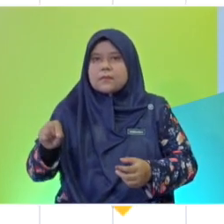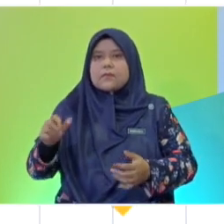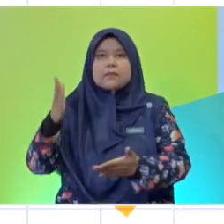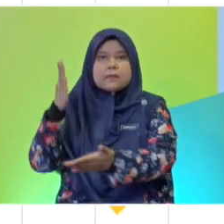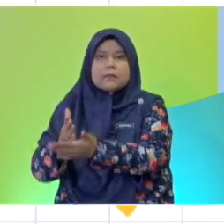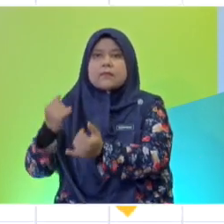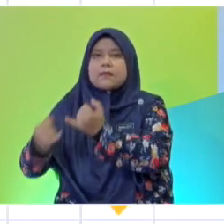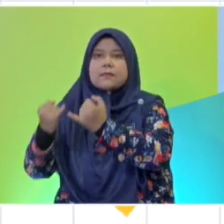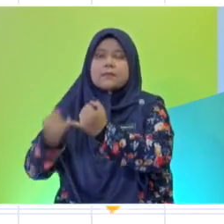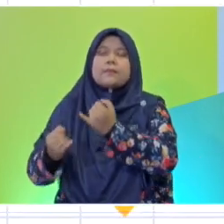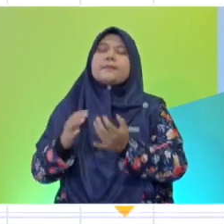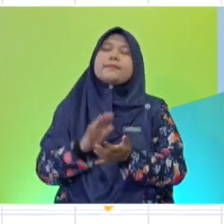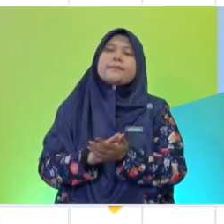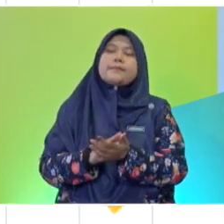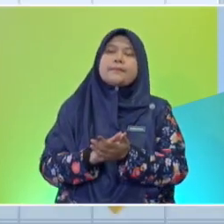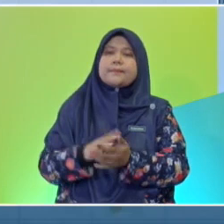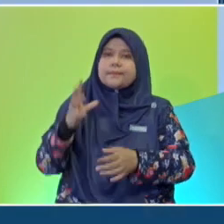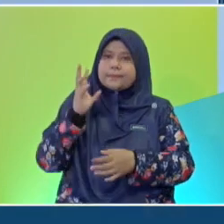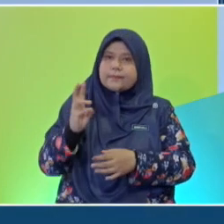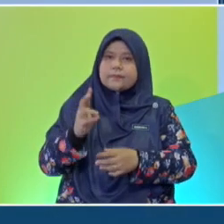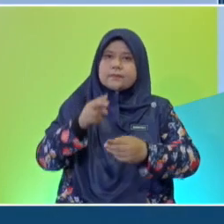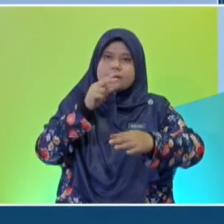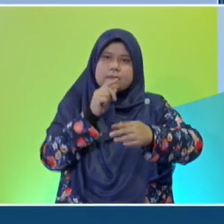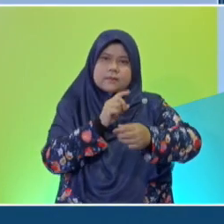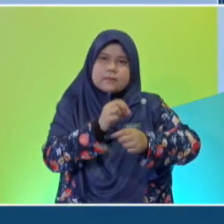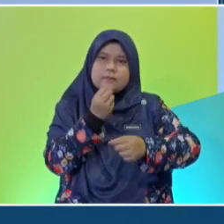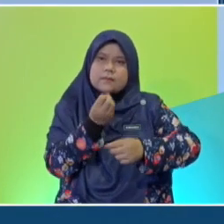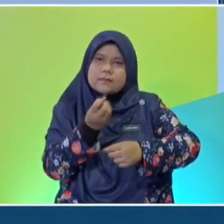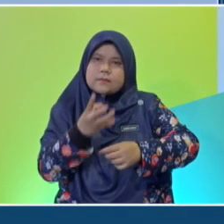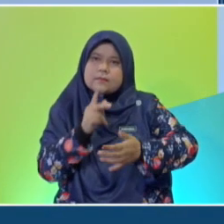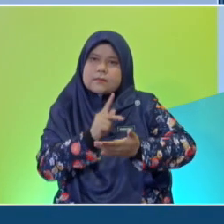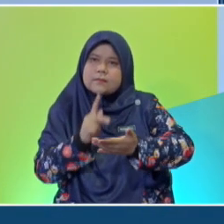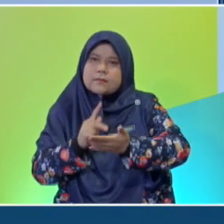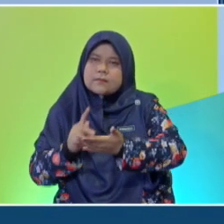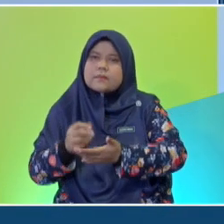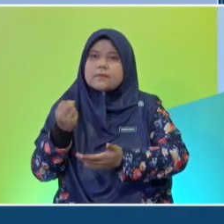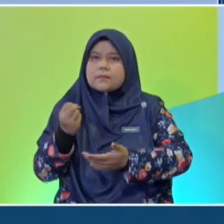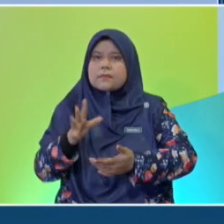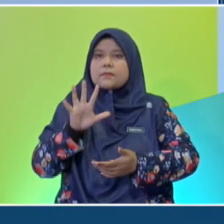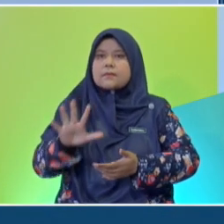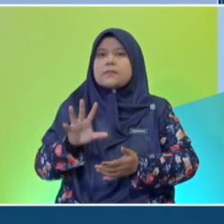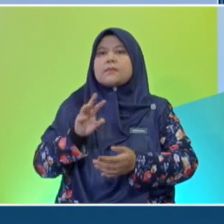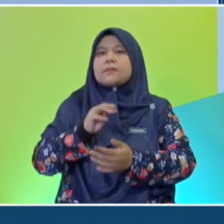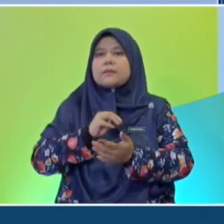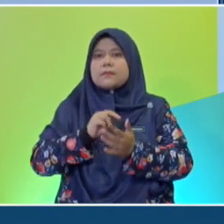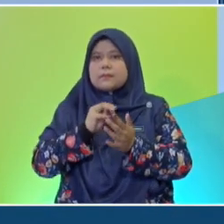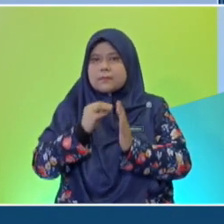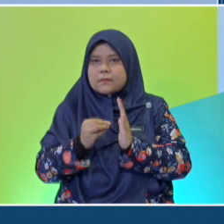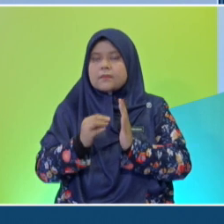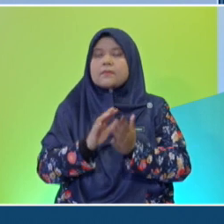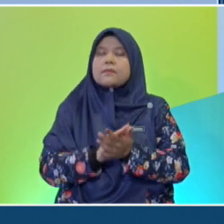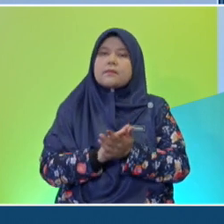anda berhenti menyalin yang keenam hitung bilangan perkataan yang disalin dalam masa 5 menit oke